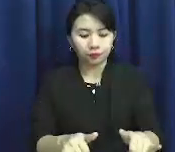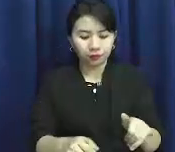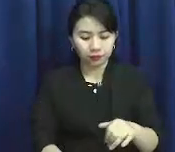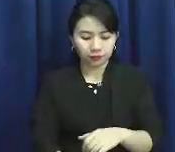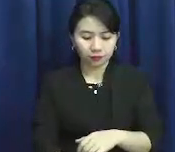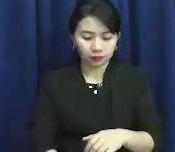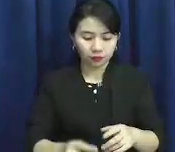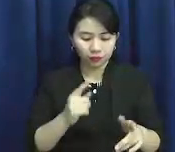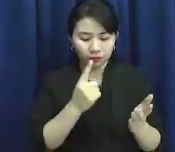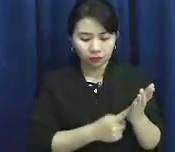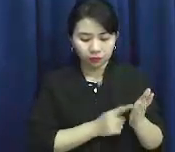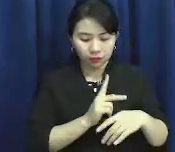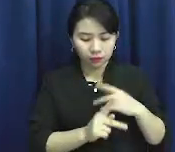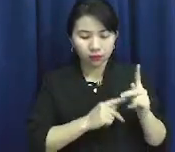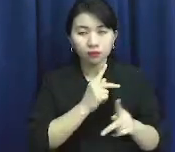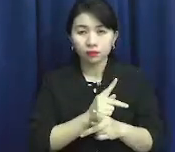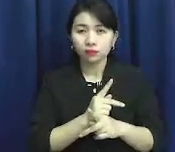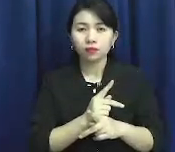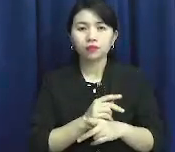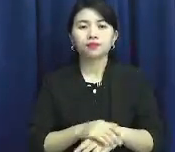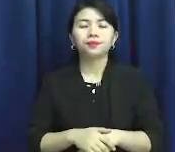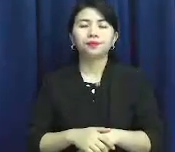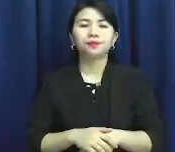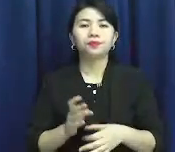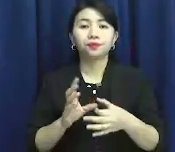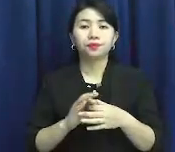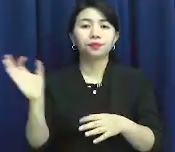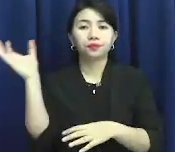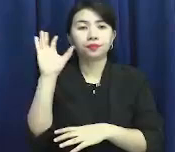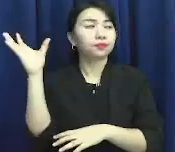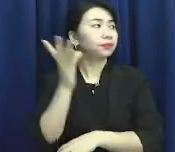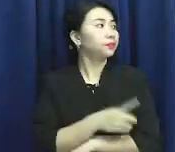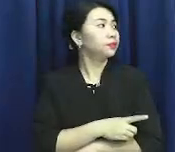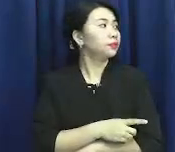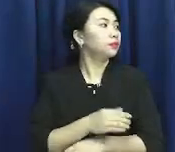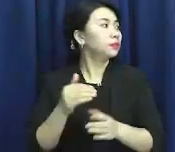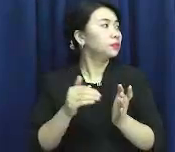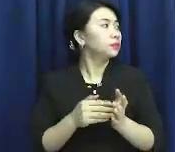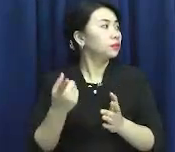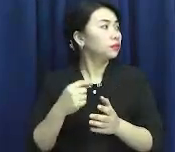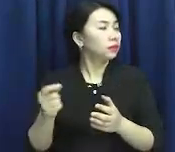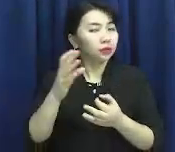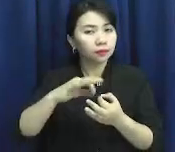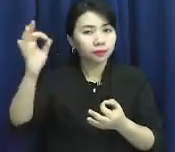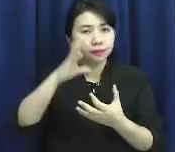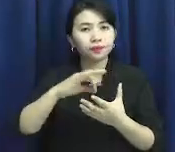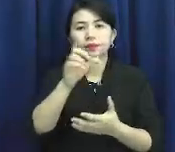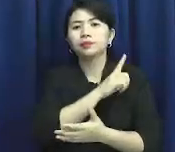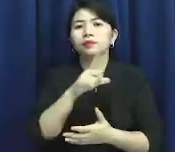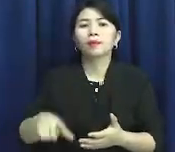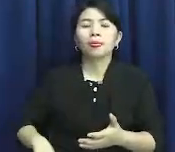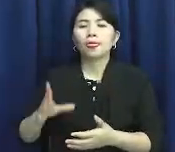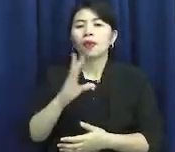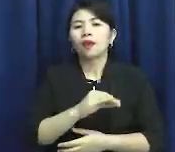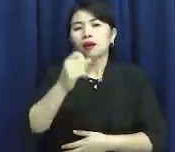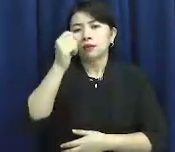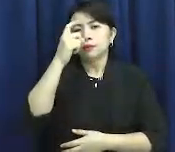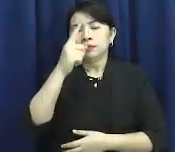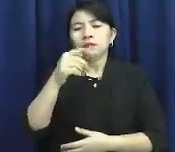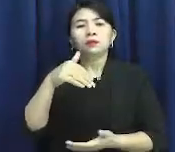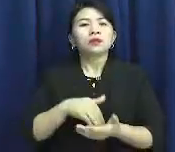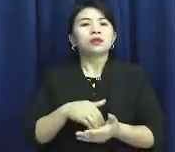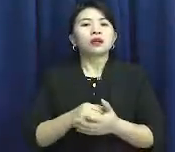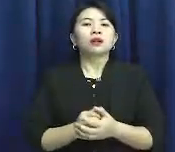coming season. You see, the spirit of the Lord, the wisdom and understanding. Napaka-importante,